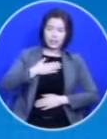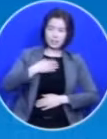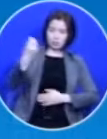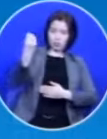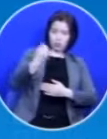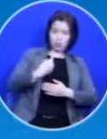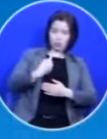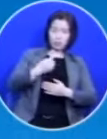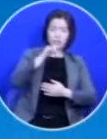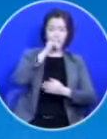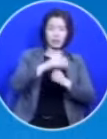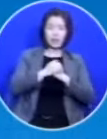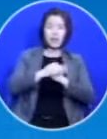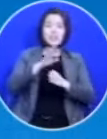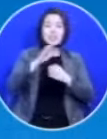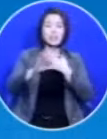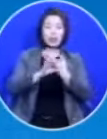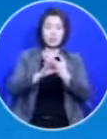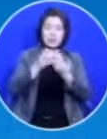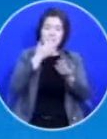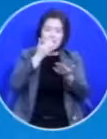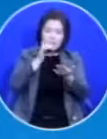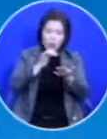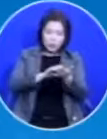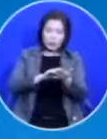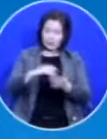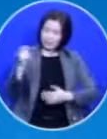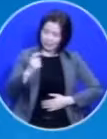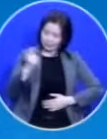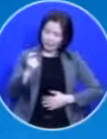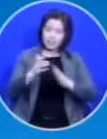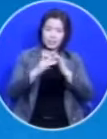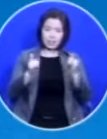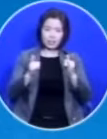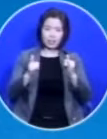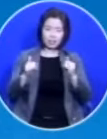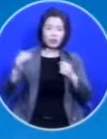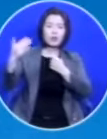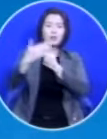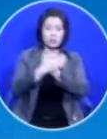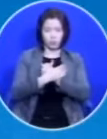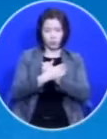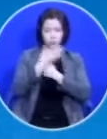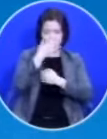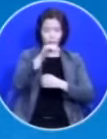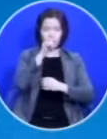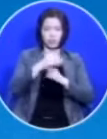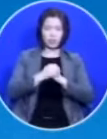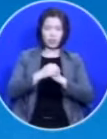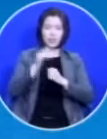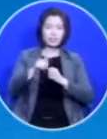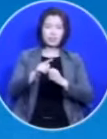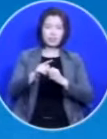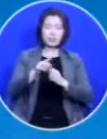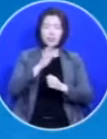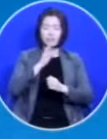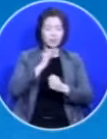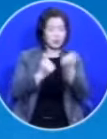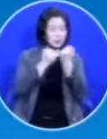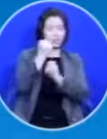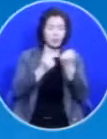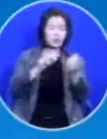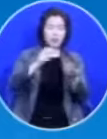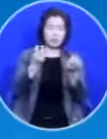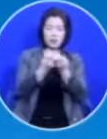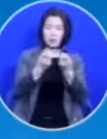들어옵니다 그러면 돌덩이처럼 딱딱한 사람도 품습니다 그건 정말 설명할 방법이 없어